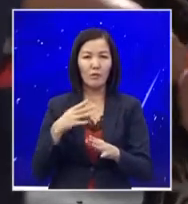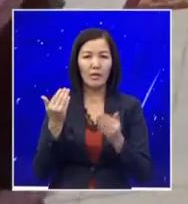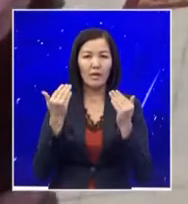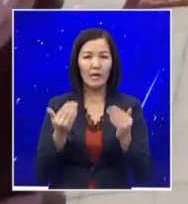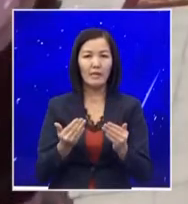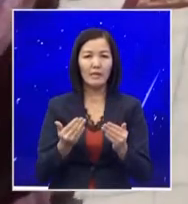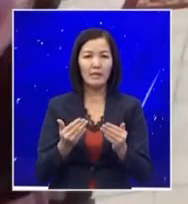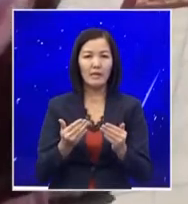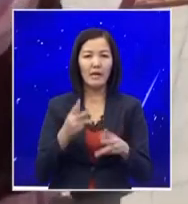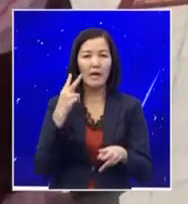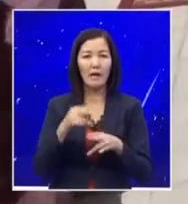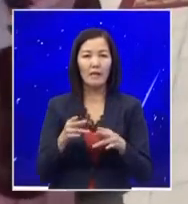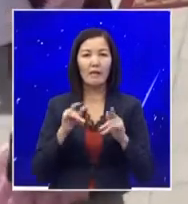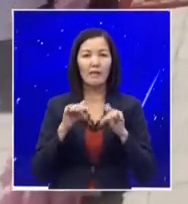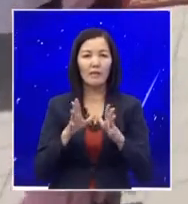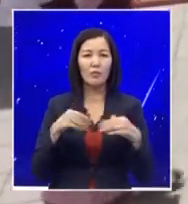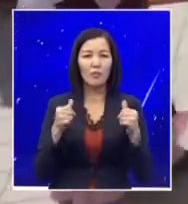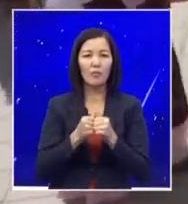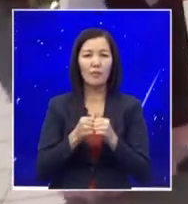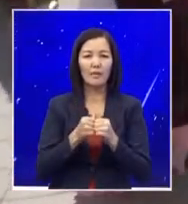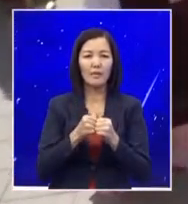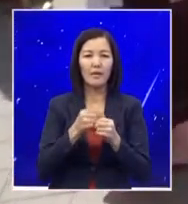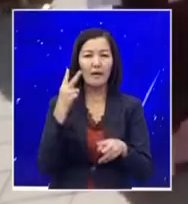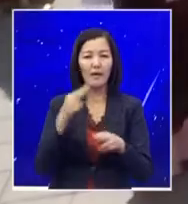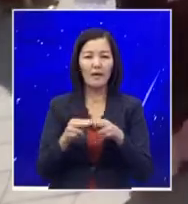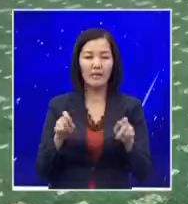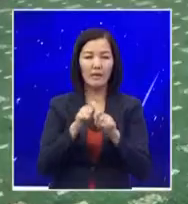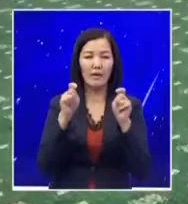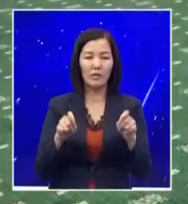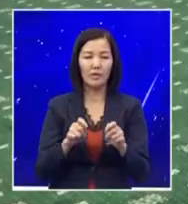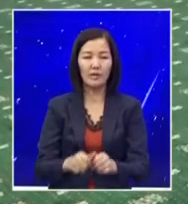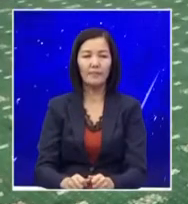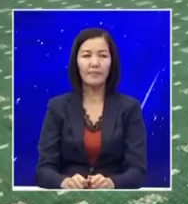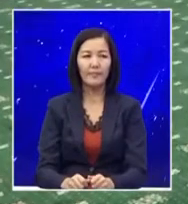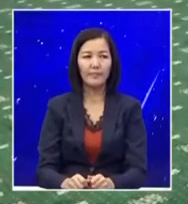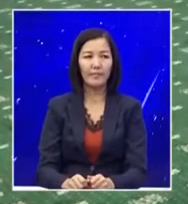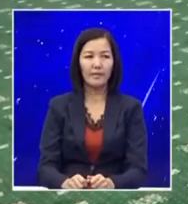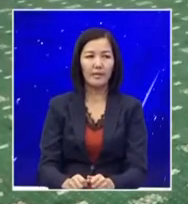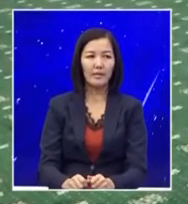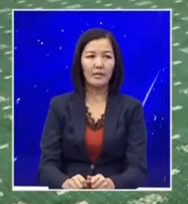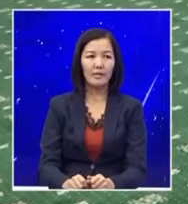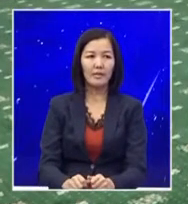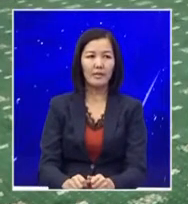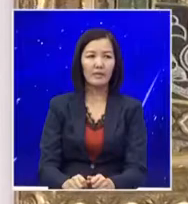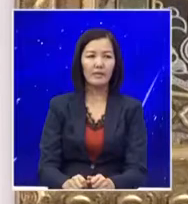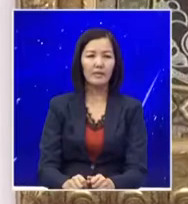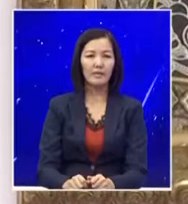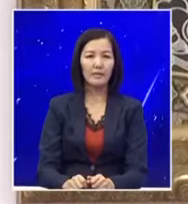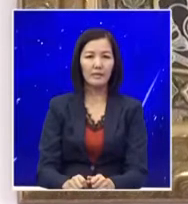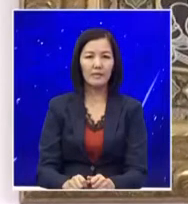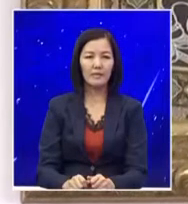барды. Аяқсыз қалған ісін отбасы әулеті аяқтады. Серікжаным бастап